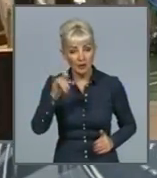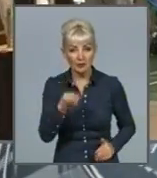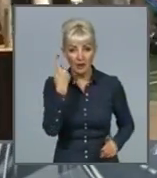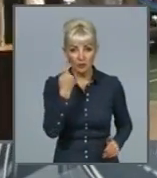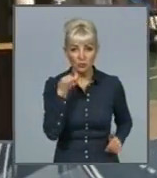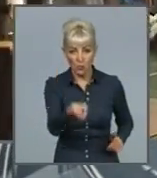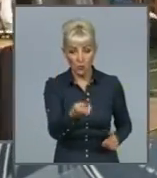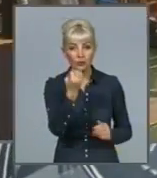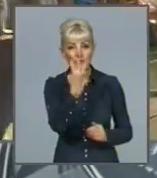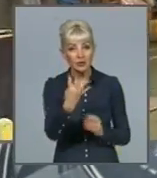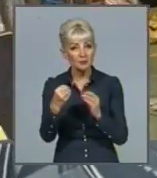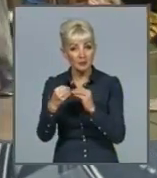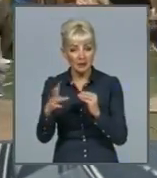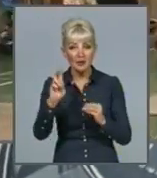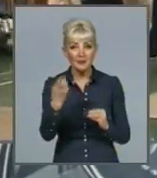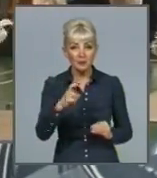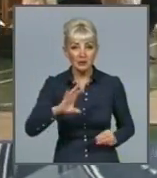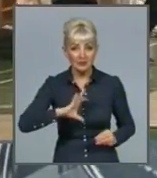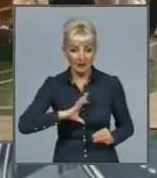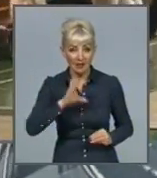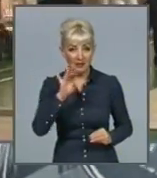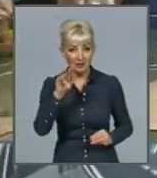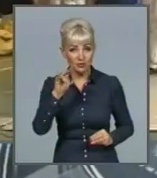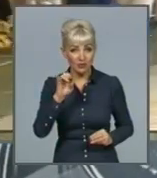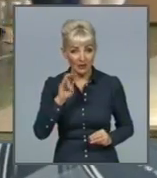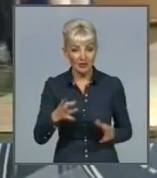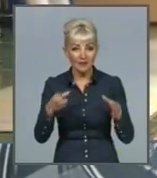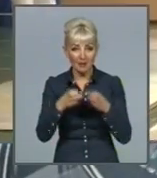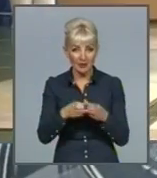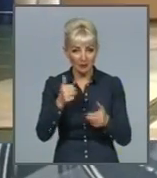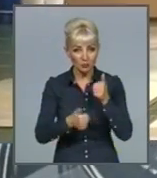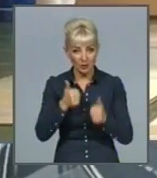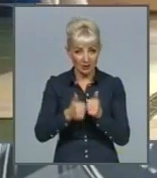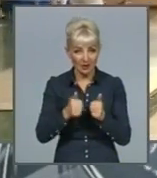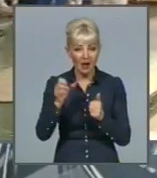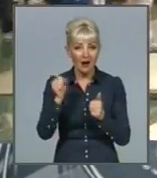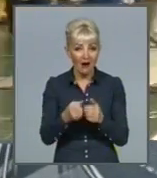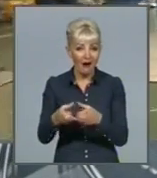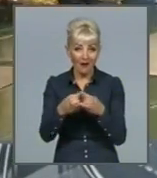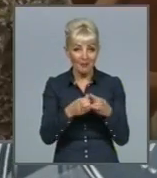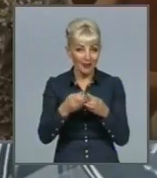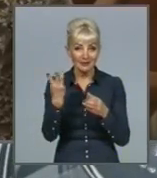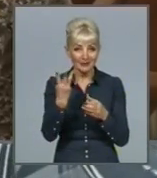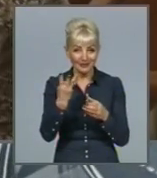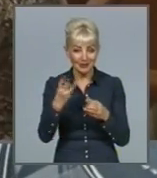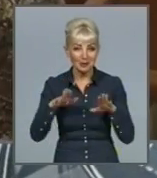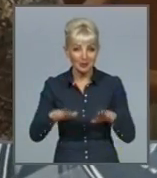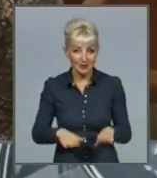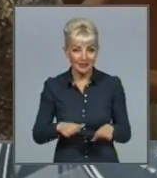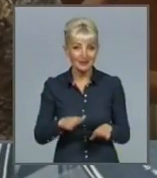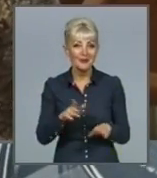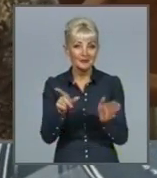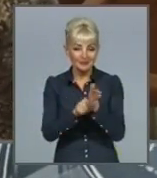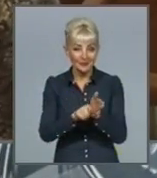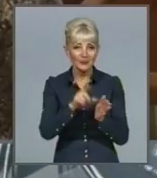14-15. Бронзовой наградой Свичкарь разжился в командном турнире, а компанию на третьей ступени пьедестала ему составили Максим Хворост,